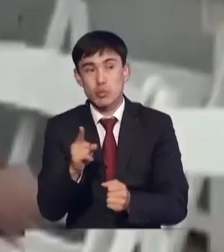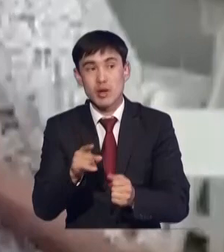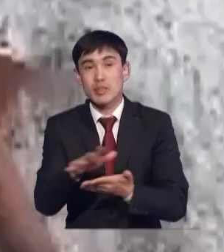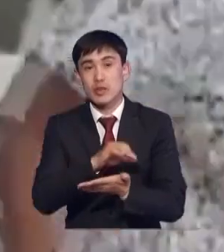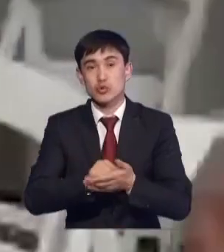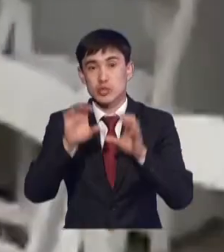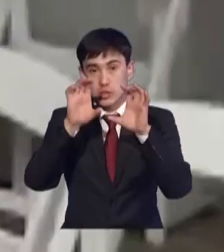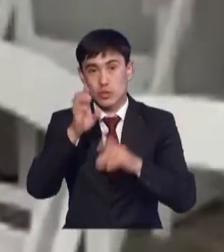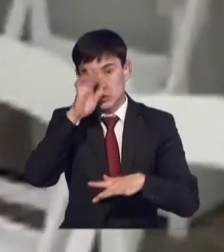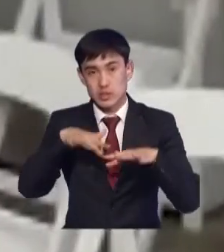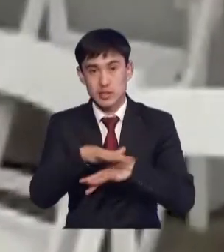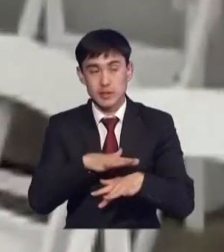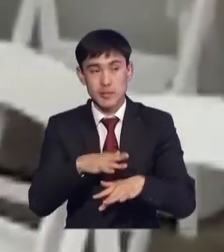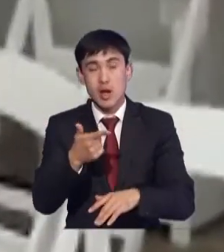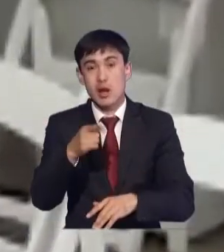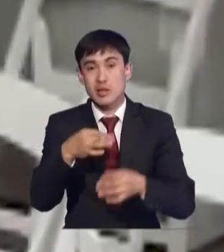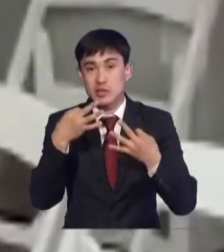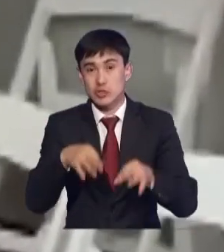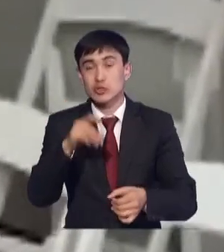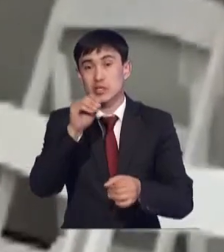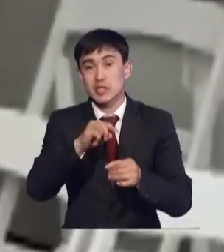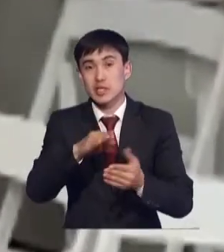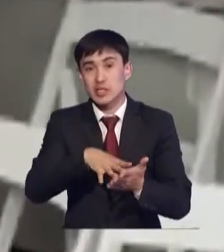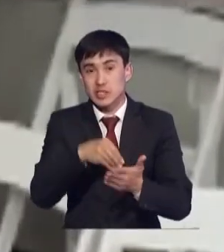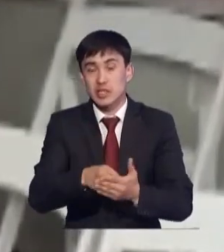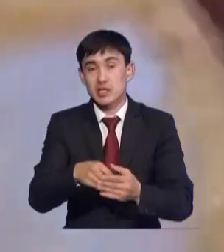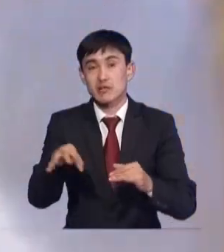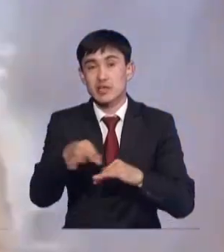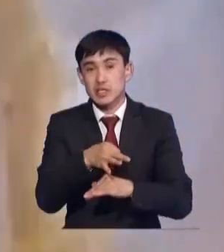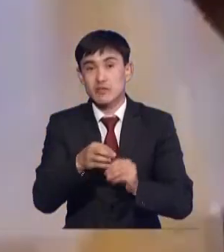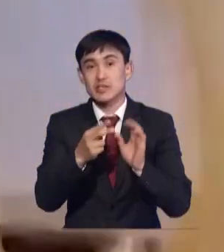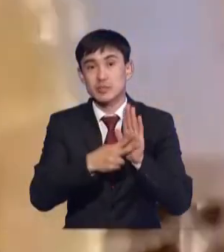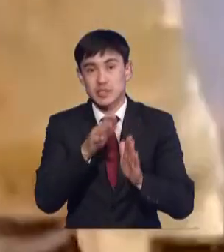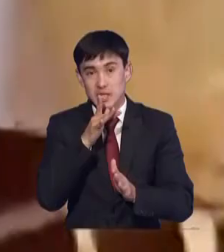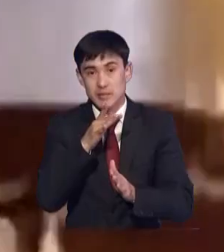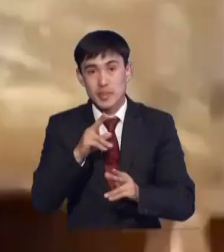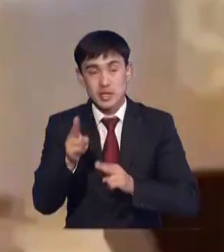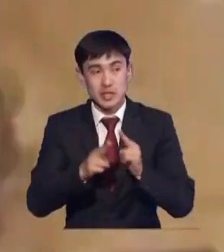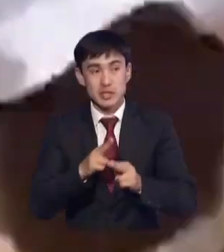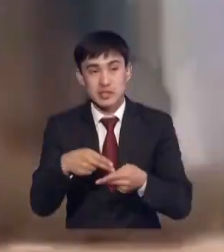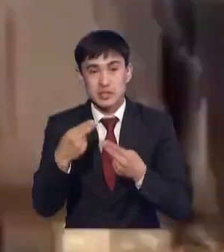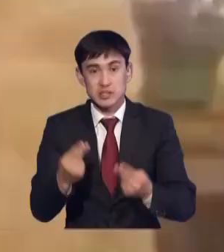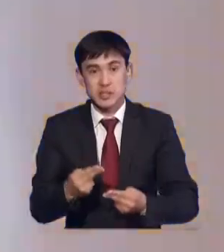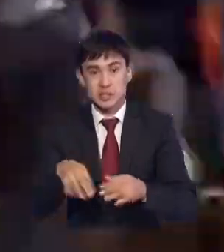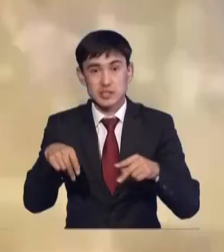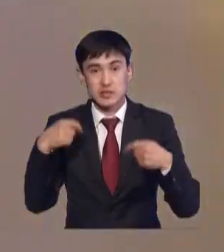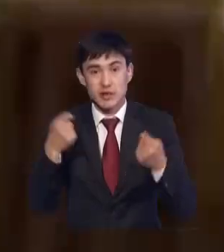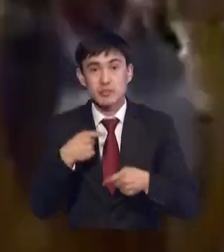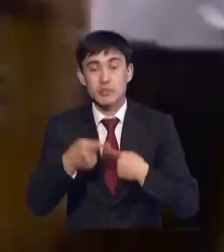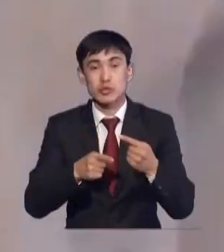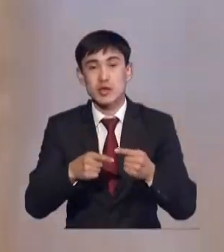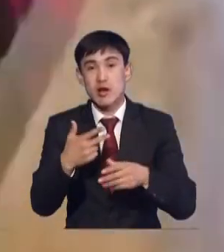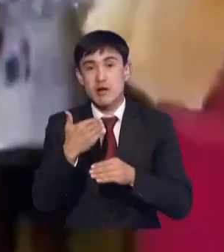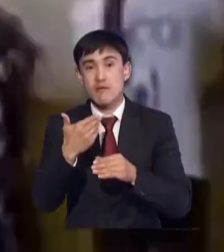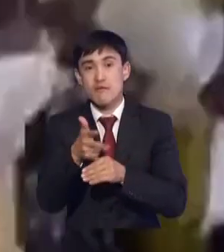нарушает закон страны в Гане разрешено регистрировать отношения с 18 лет скандал со свадьбой разразился после того как